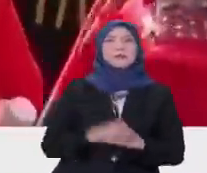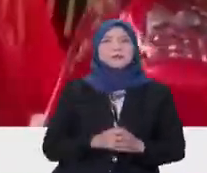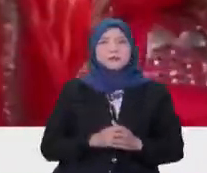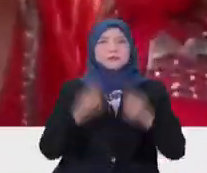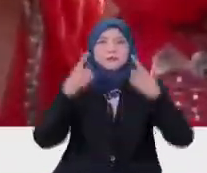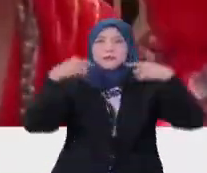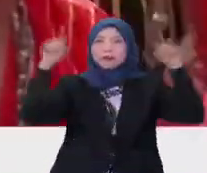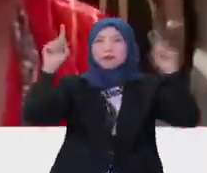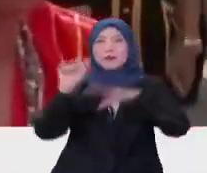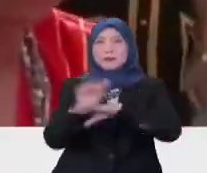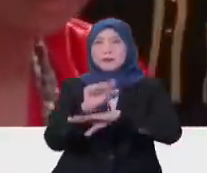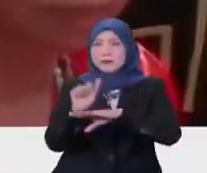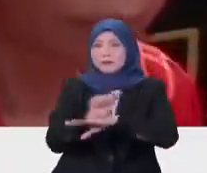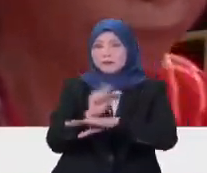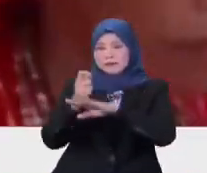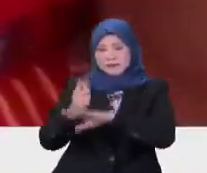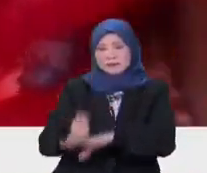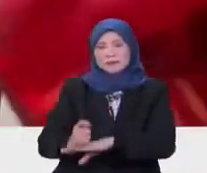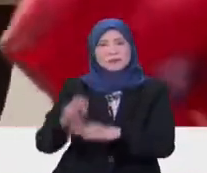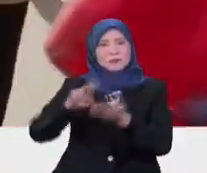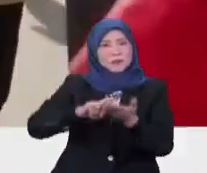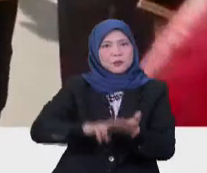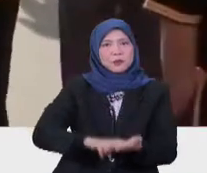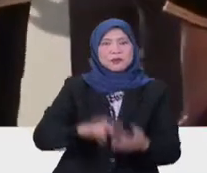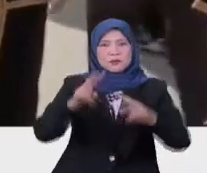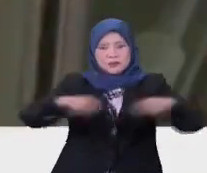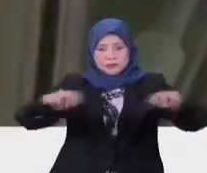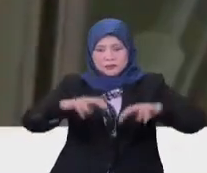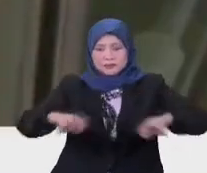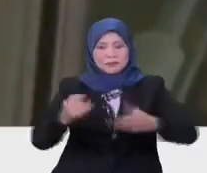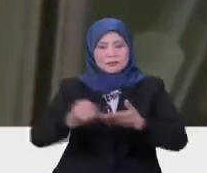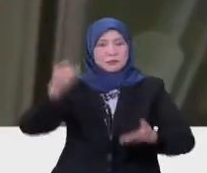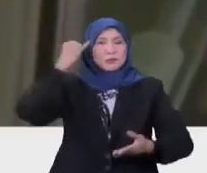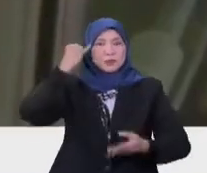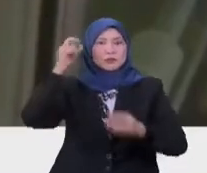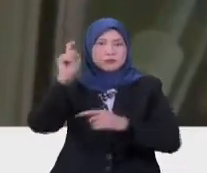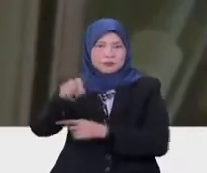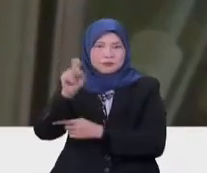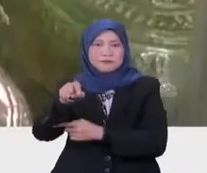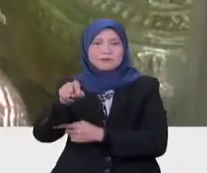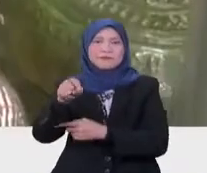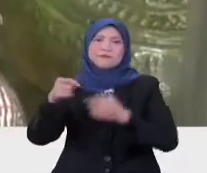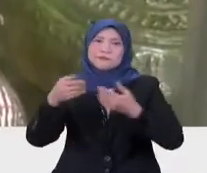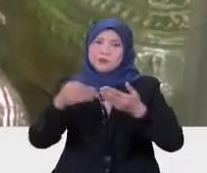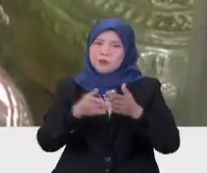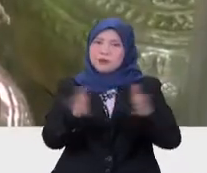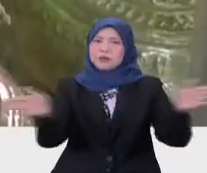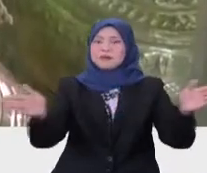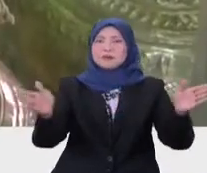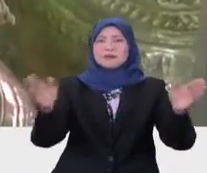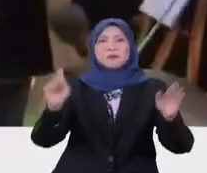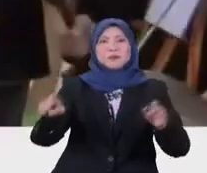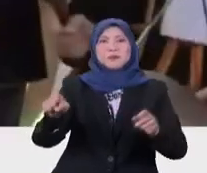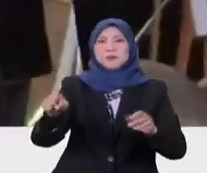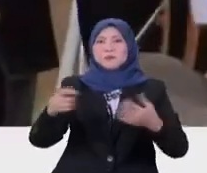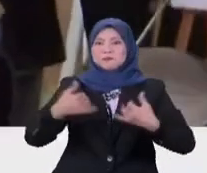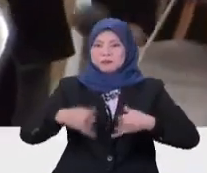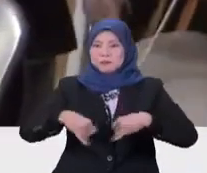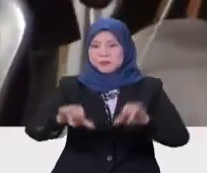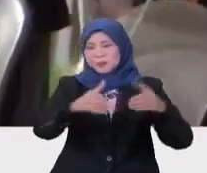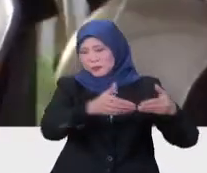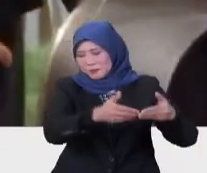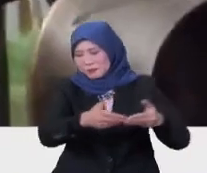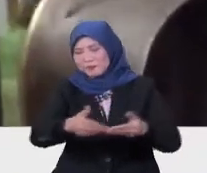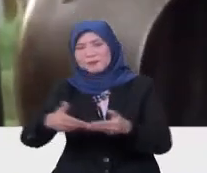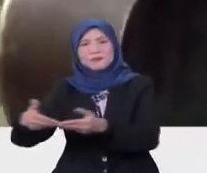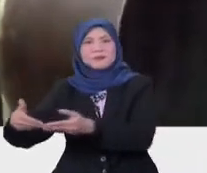menjayakan amalan tradisi ini. Rekod dan kajian ilmiah juga perlu diperluas agar dapat dipertahankan dan diwarisi,